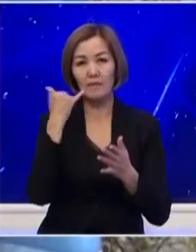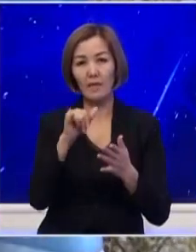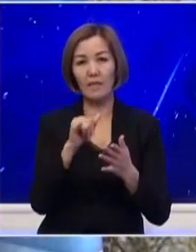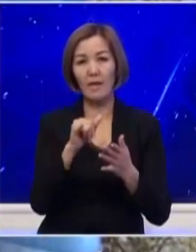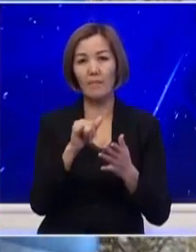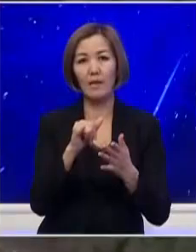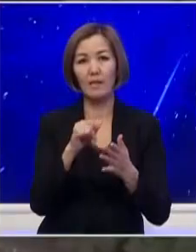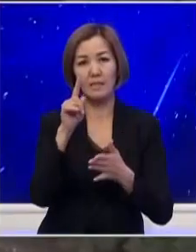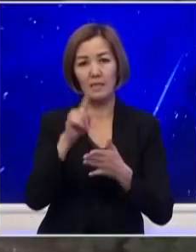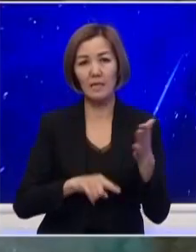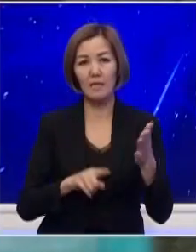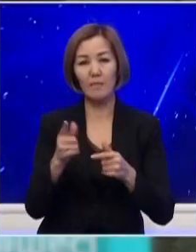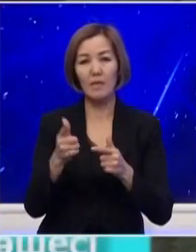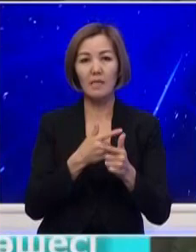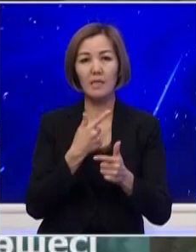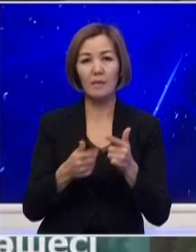8-72-82-24-81-75,